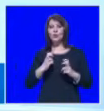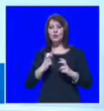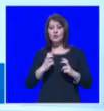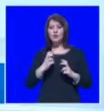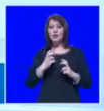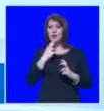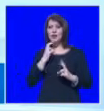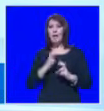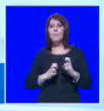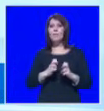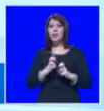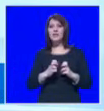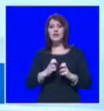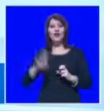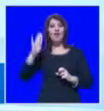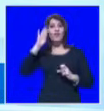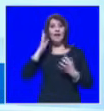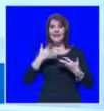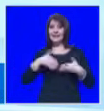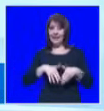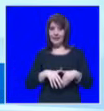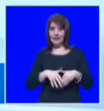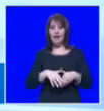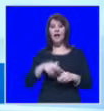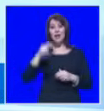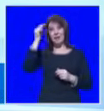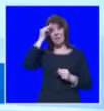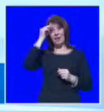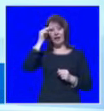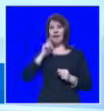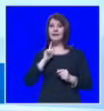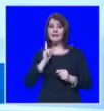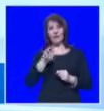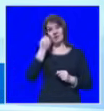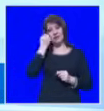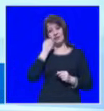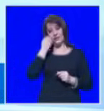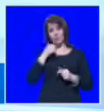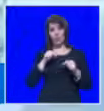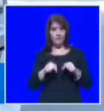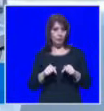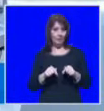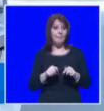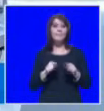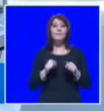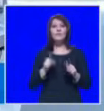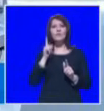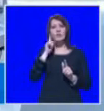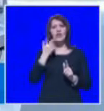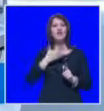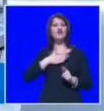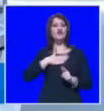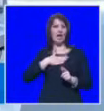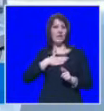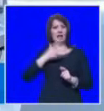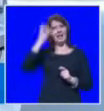изключително големи количества военна техника и българската индустрия трябва да се възползва от това. Това означава, че и частната,